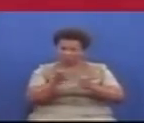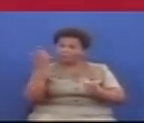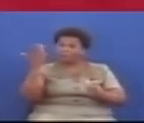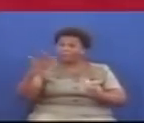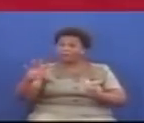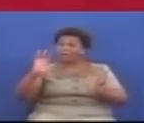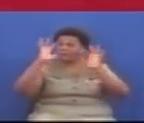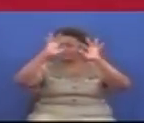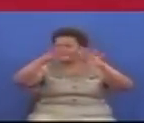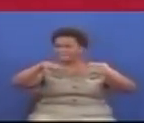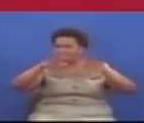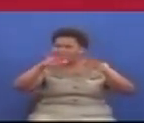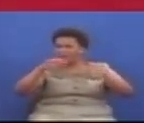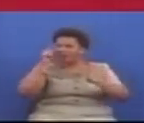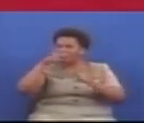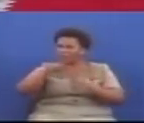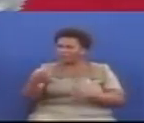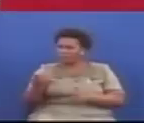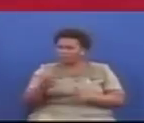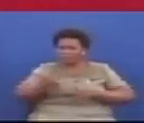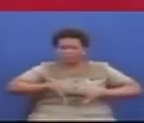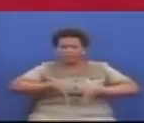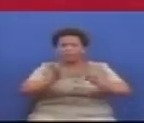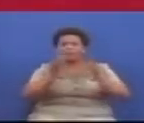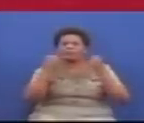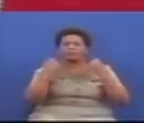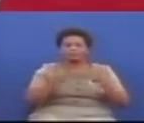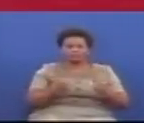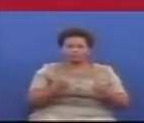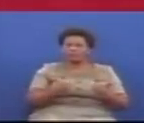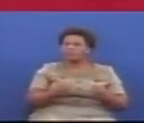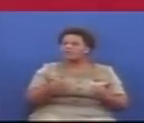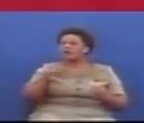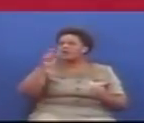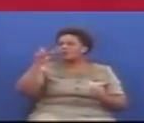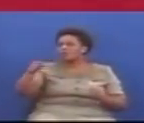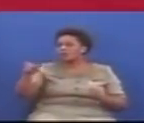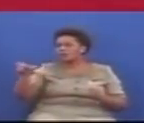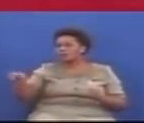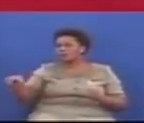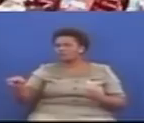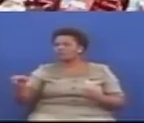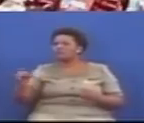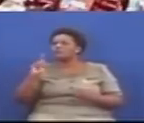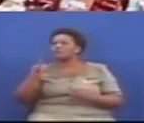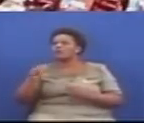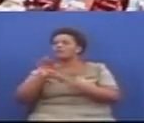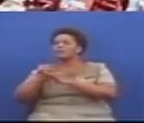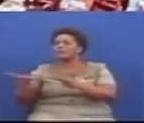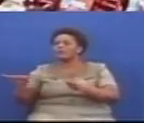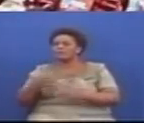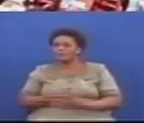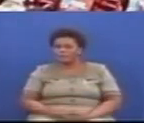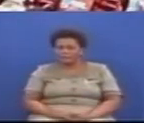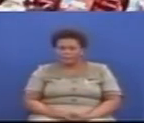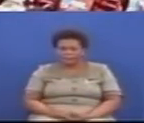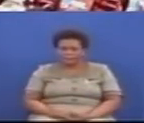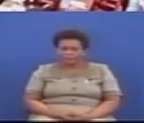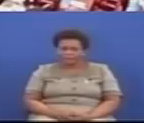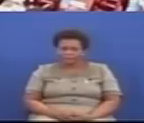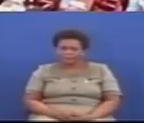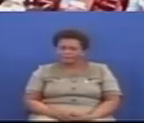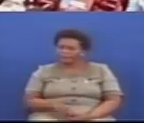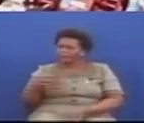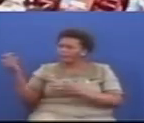zetu ziweze kudumu, ili pia katika makazi ya watu wananchi wetu waweze kuwa salama. Kwa mwisho kwenye eneo hili